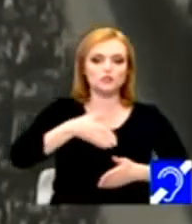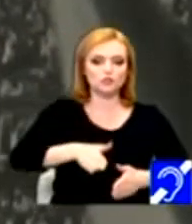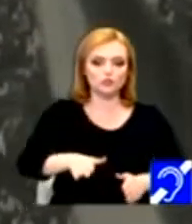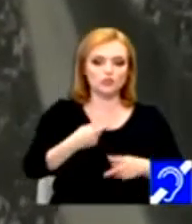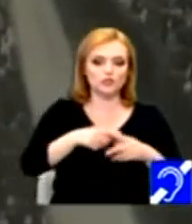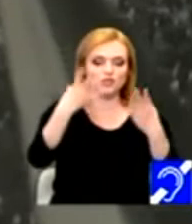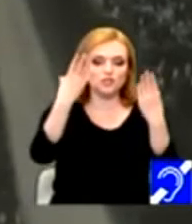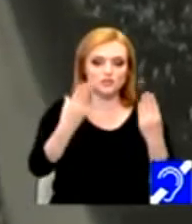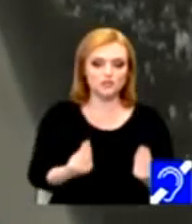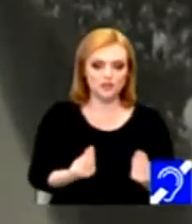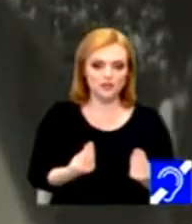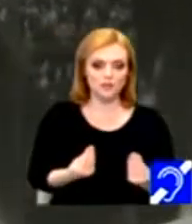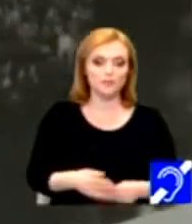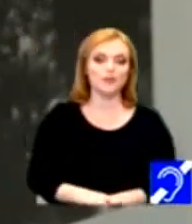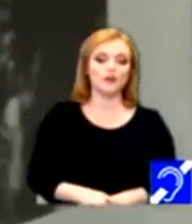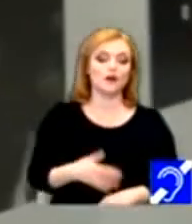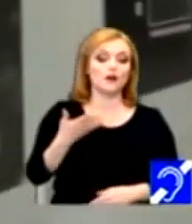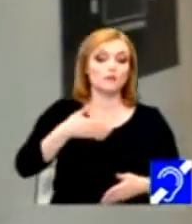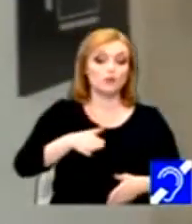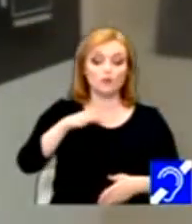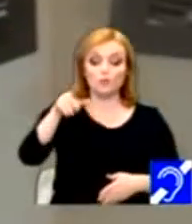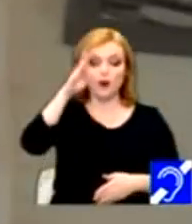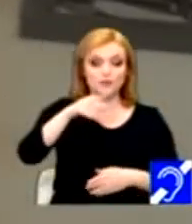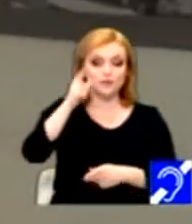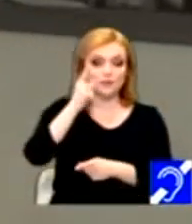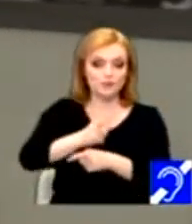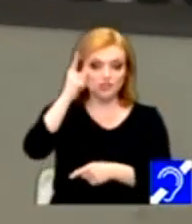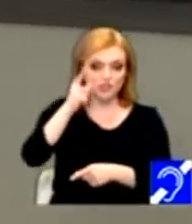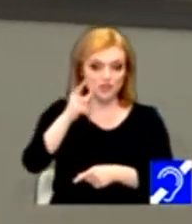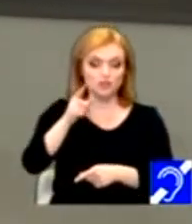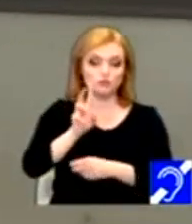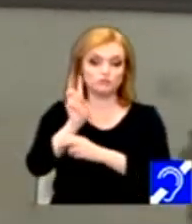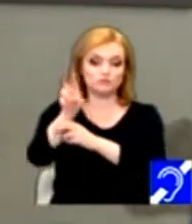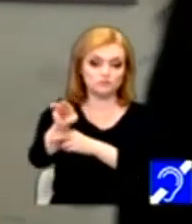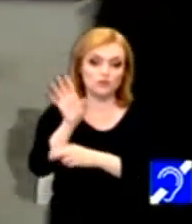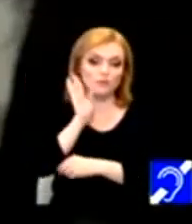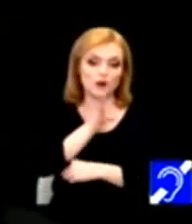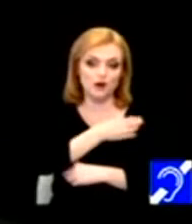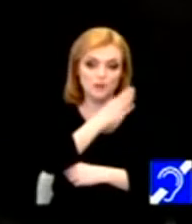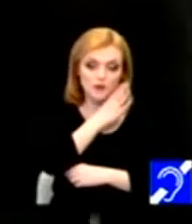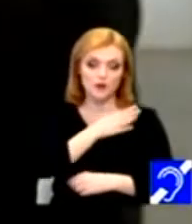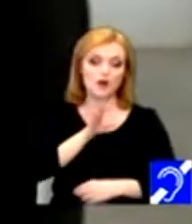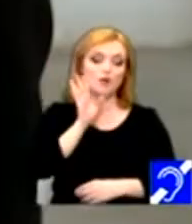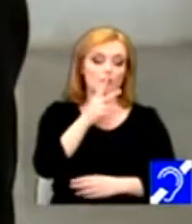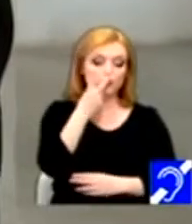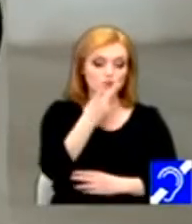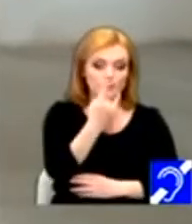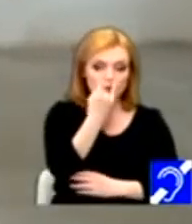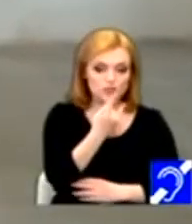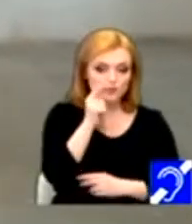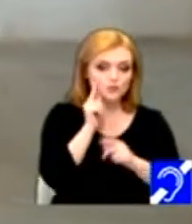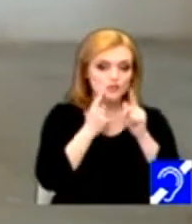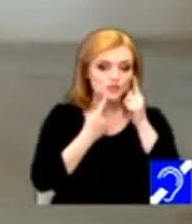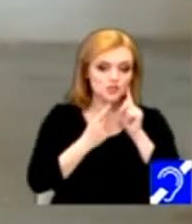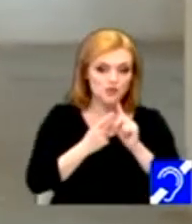voie să urce la ea în primele ore. Și atunci ea a făcut semn, ei vorbeau doar prin geam. Și